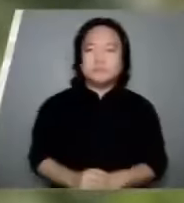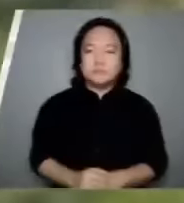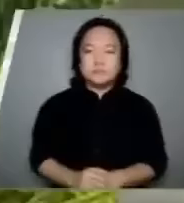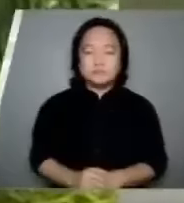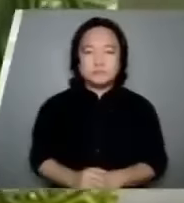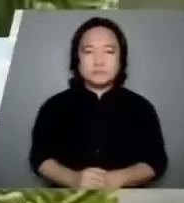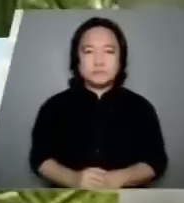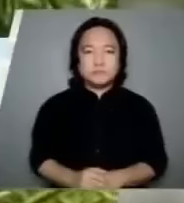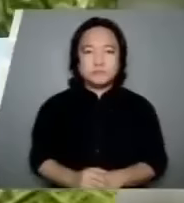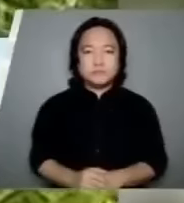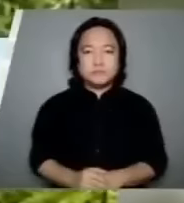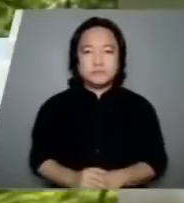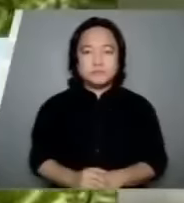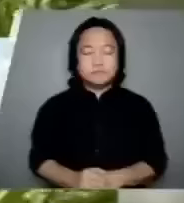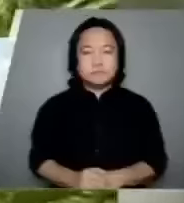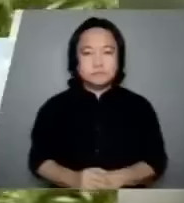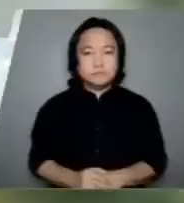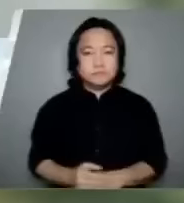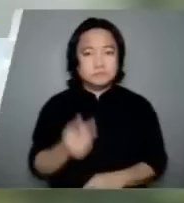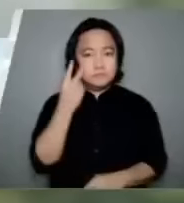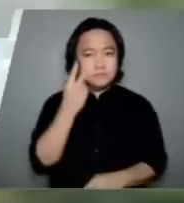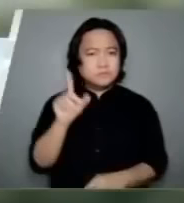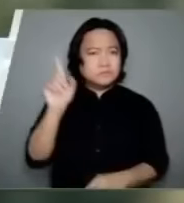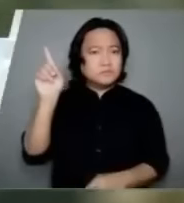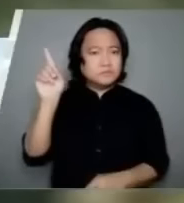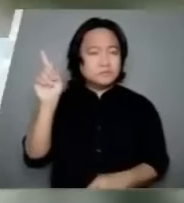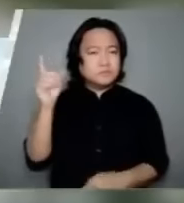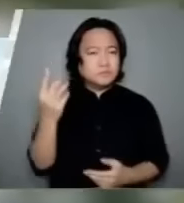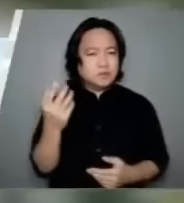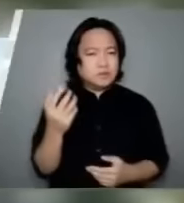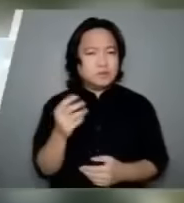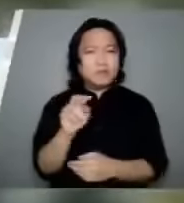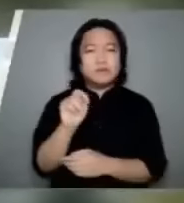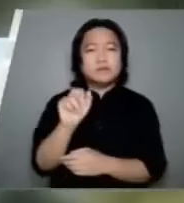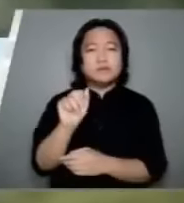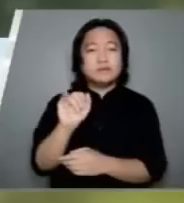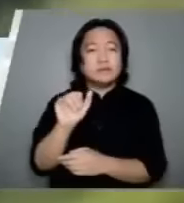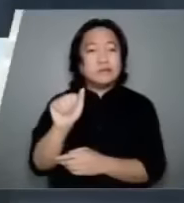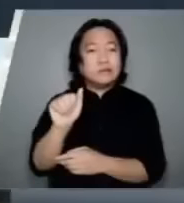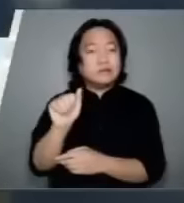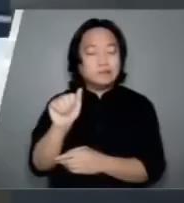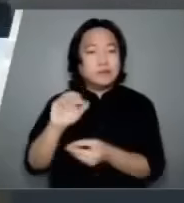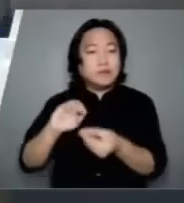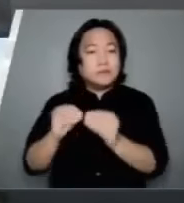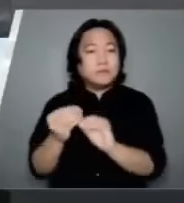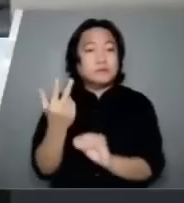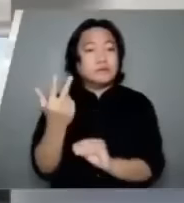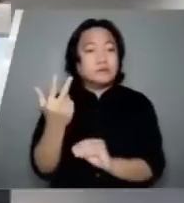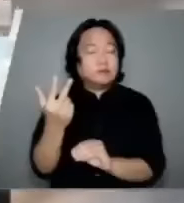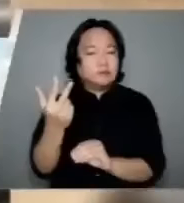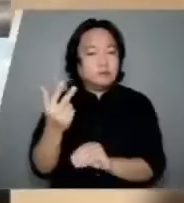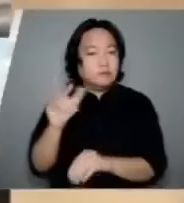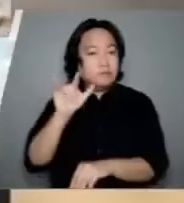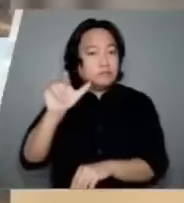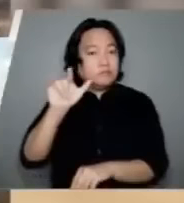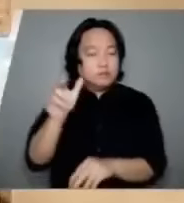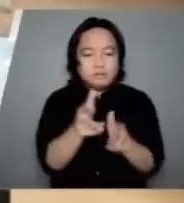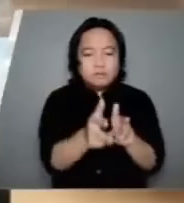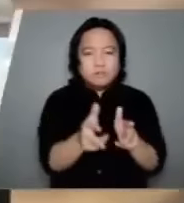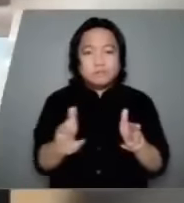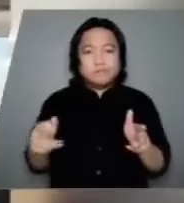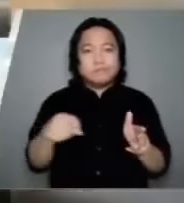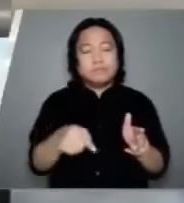Nabalot ng apoy at maitim na usok ang outdoor parking sa NAIA Terminal 3 kaninang hapon. Nasusunog na sasakyan. Kitang-kitang pagliyab